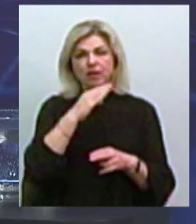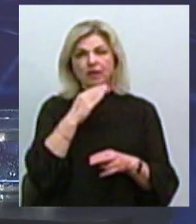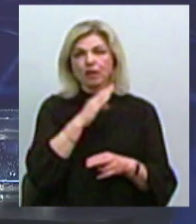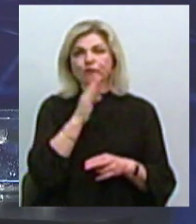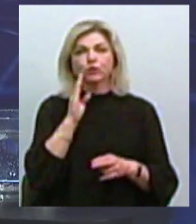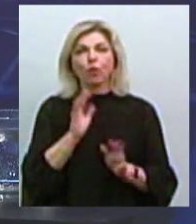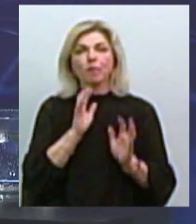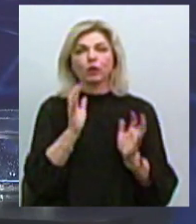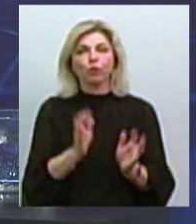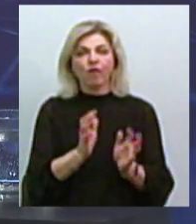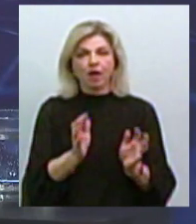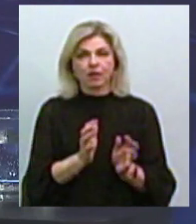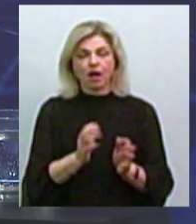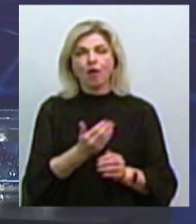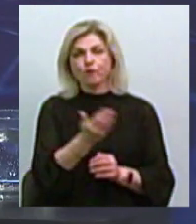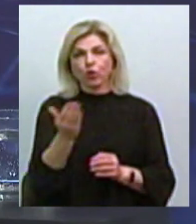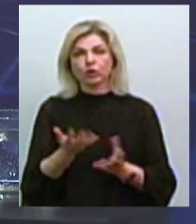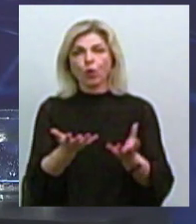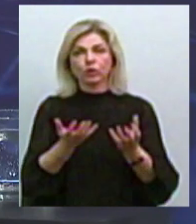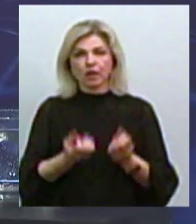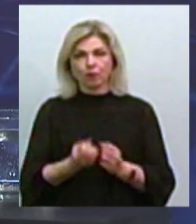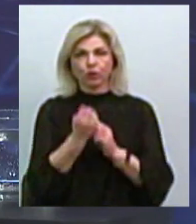піклування, то вони отримують